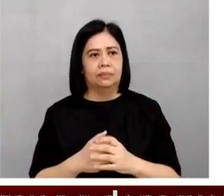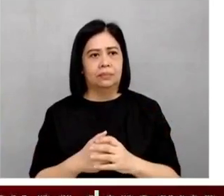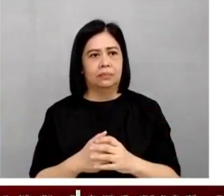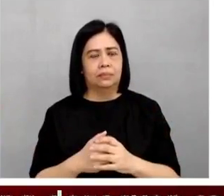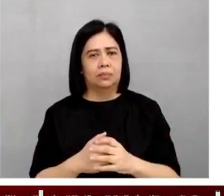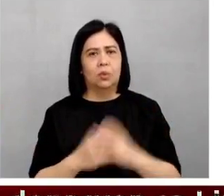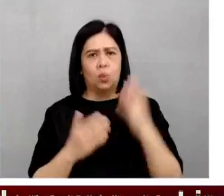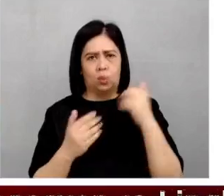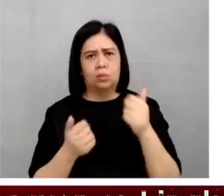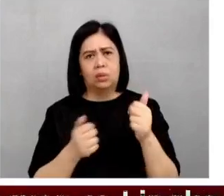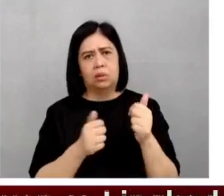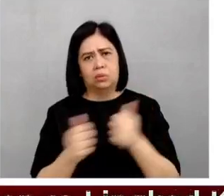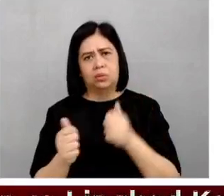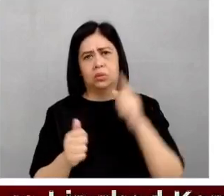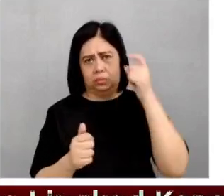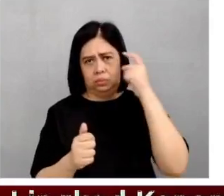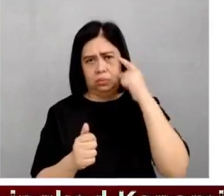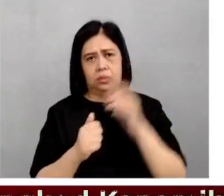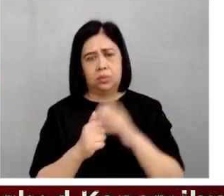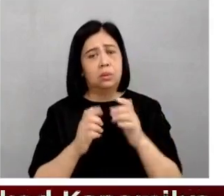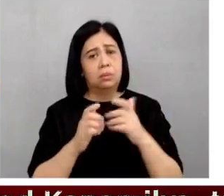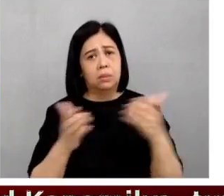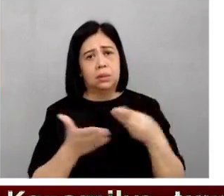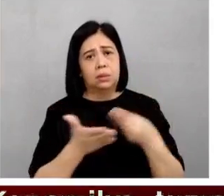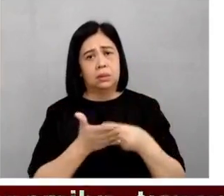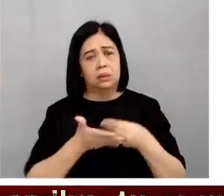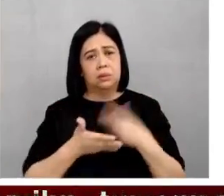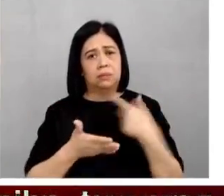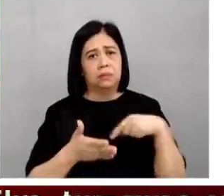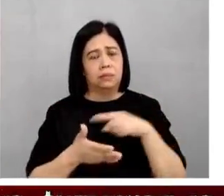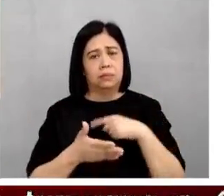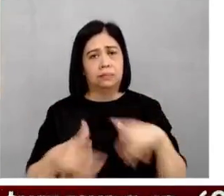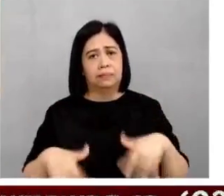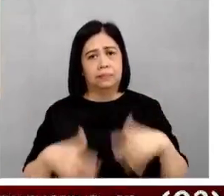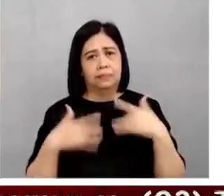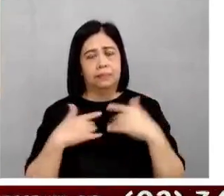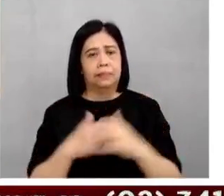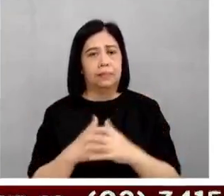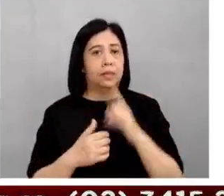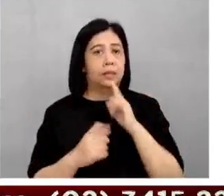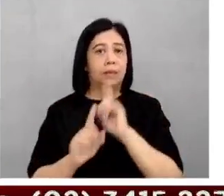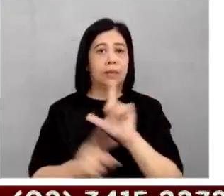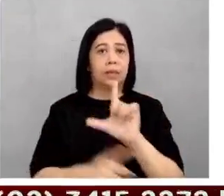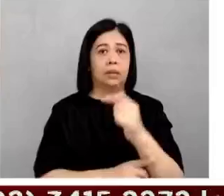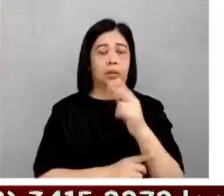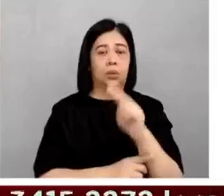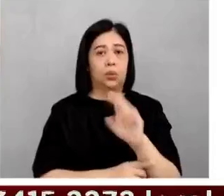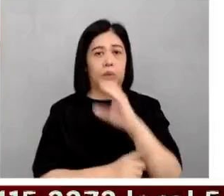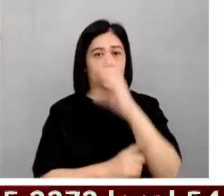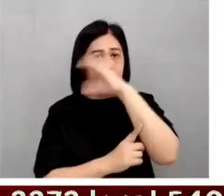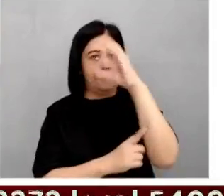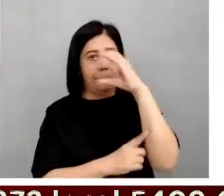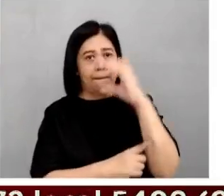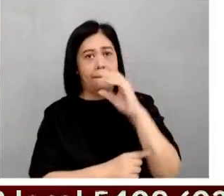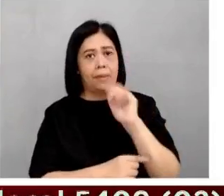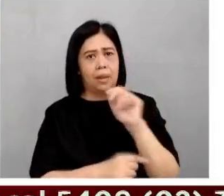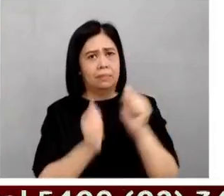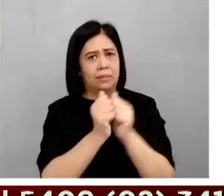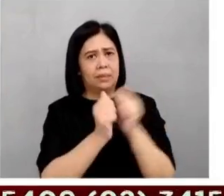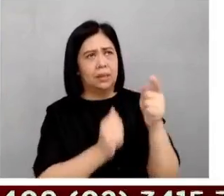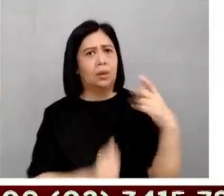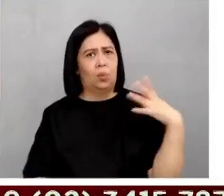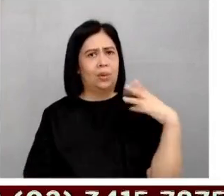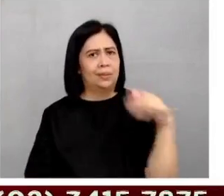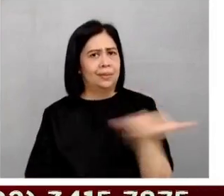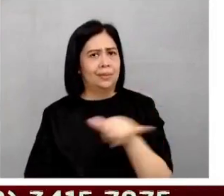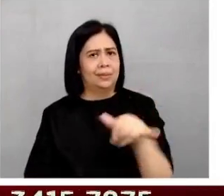ating gobyerno at malaking bagay po sa aming pamilya yon. Sagot naman ng LGU ng Calamba City, maging sila ay naghihintay pa rin ng